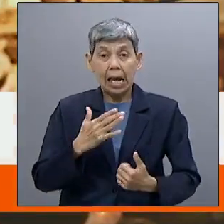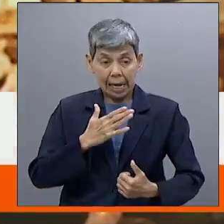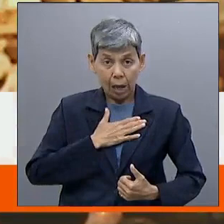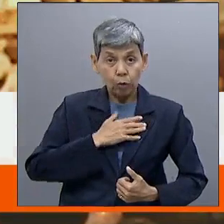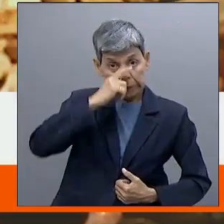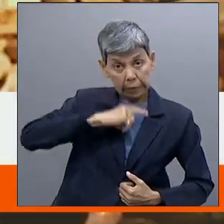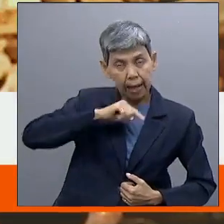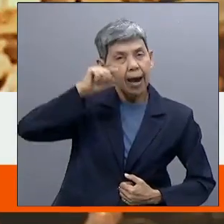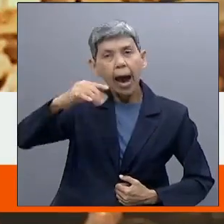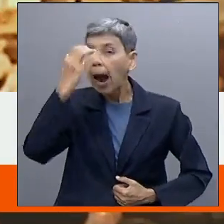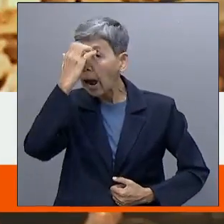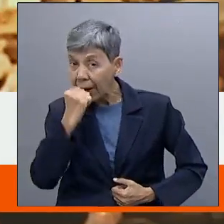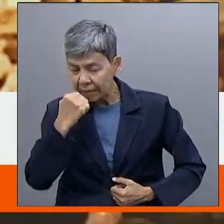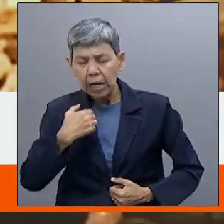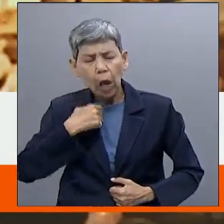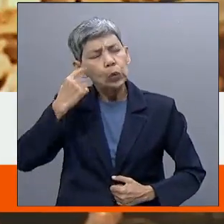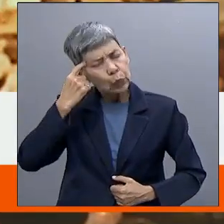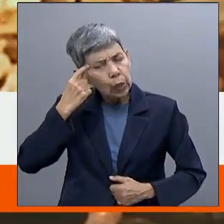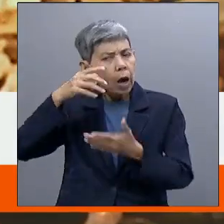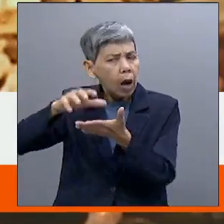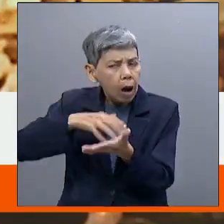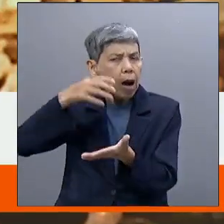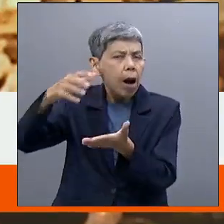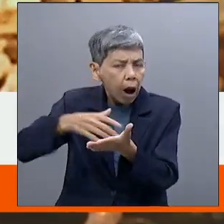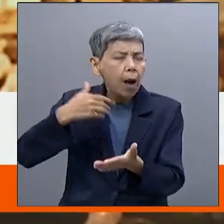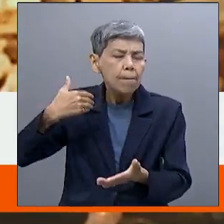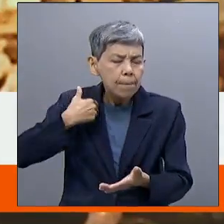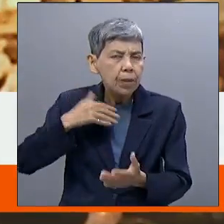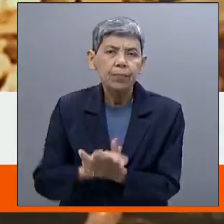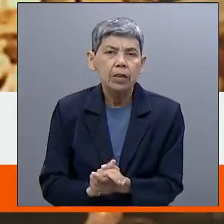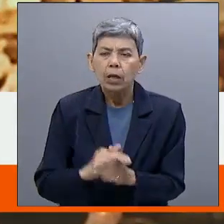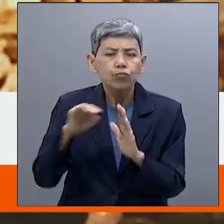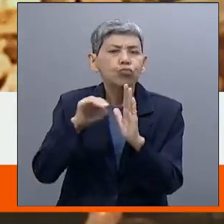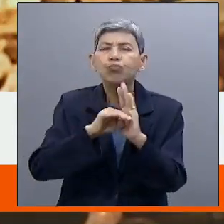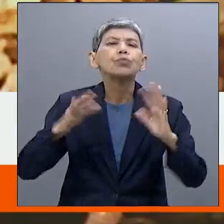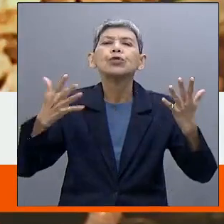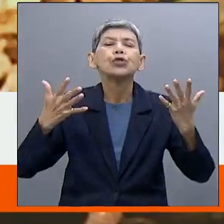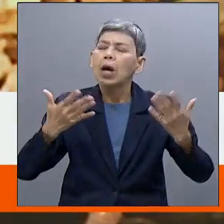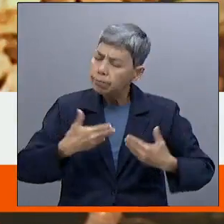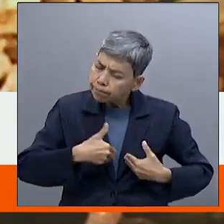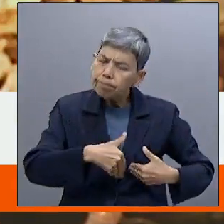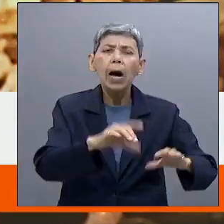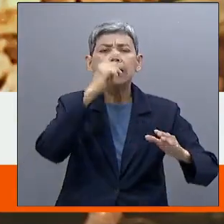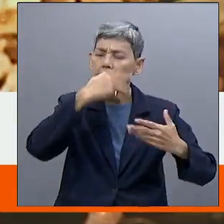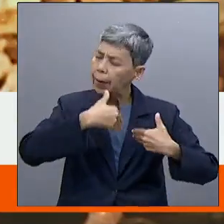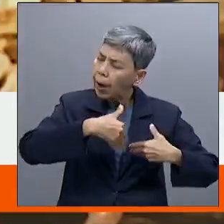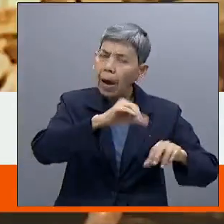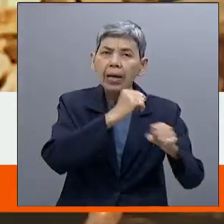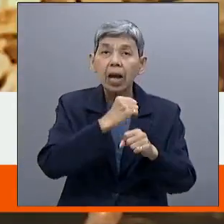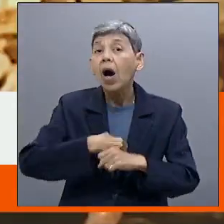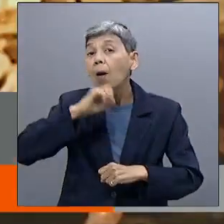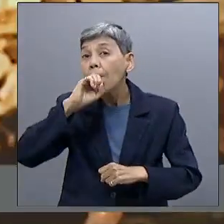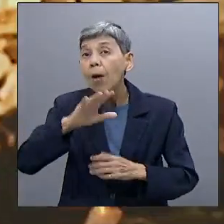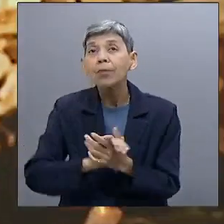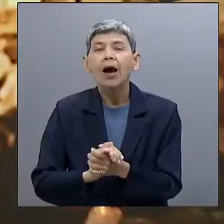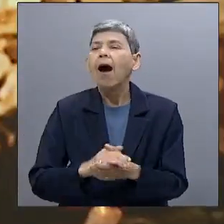าเนี่ยนะที่ผมรู้มาเนี่ยจะไม่มีเงื่อนไขอะไรเลยเขายินดีเสมอหนึ่งที่ผมว่าเ